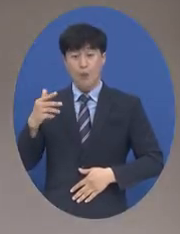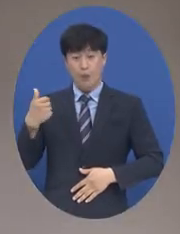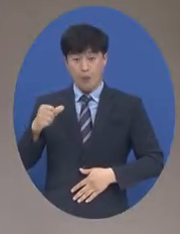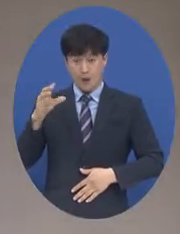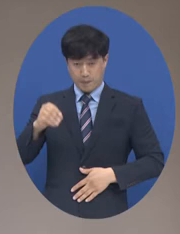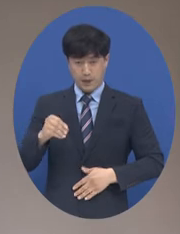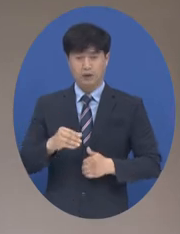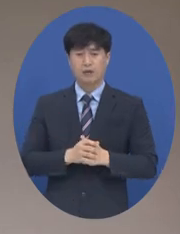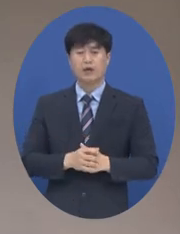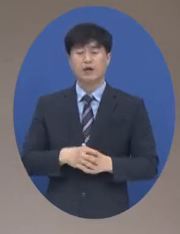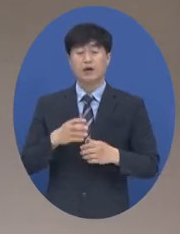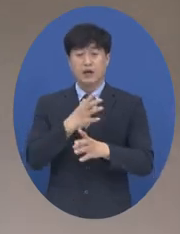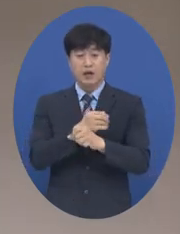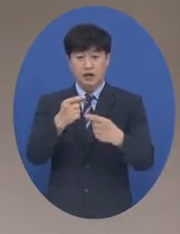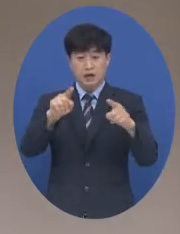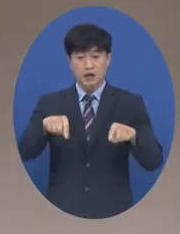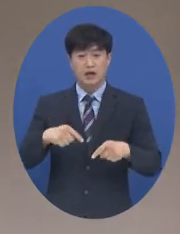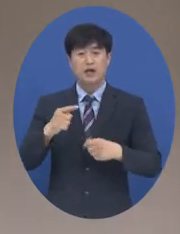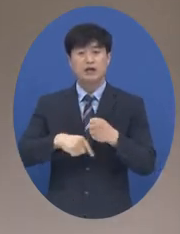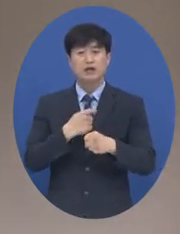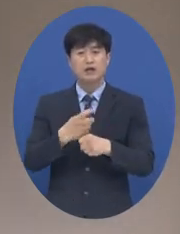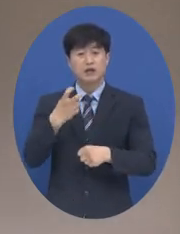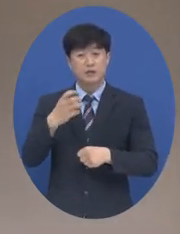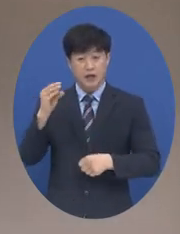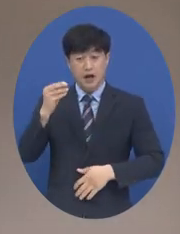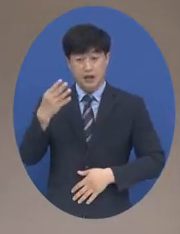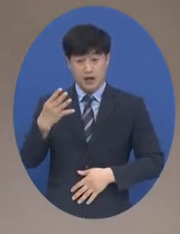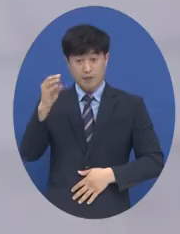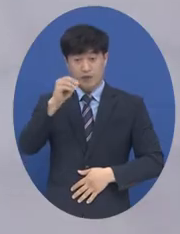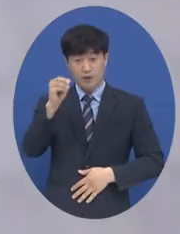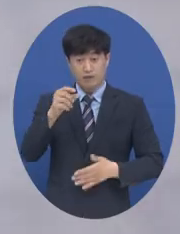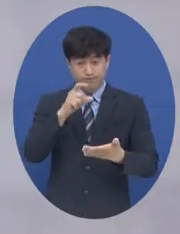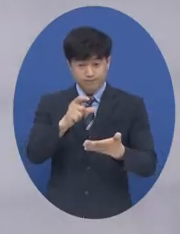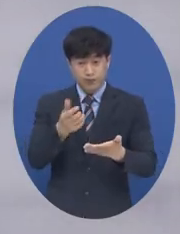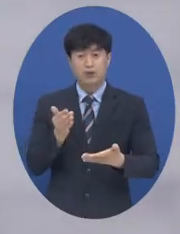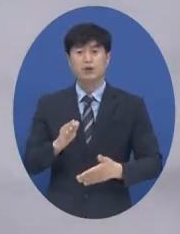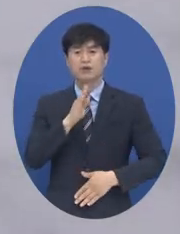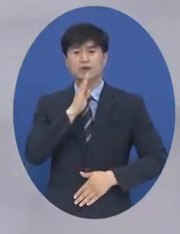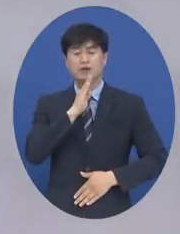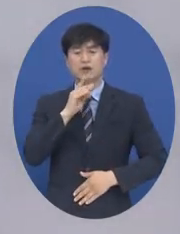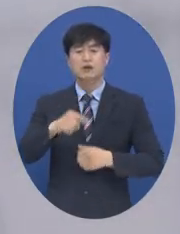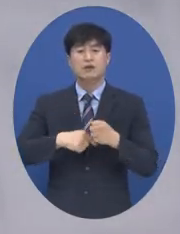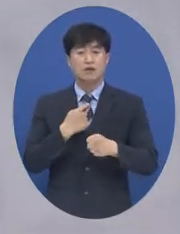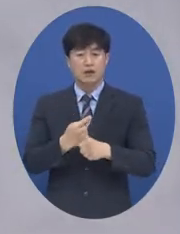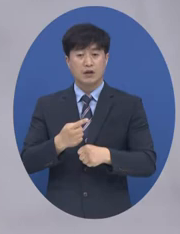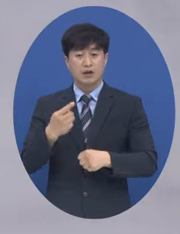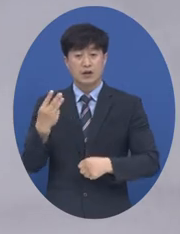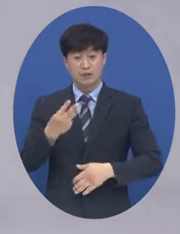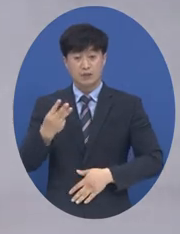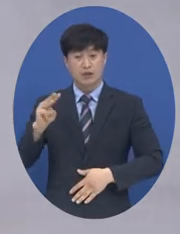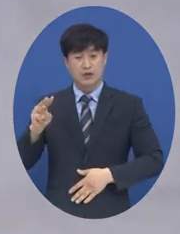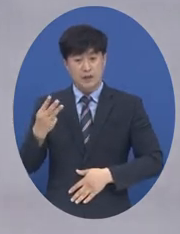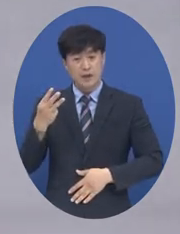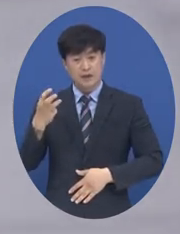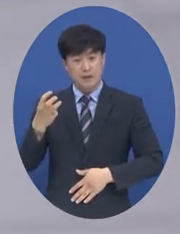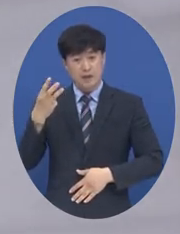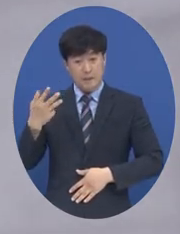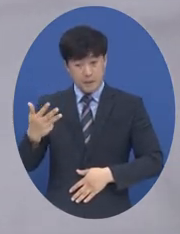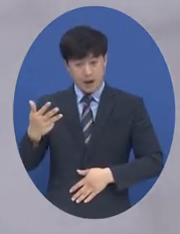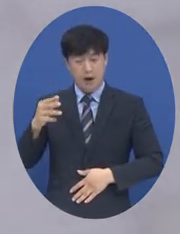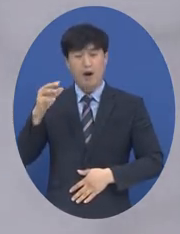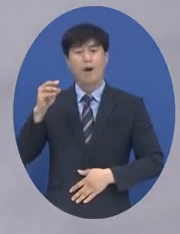계약서에는 연간 24% 의 이자를 받는 걸로 되어 있지만 실제로는 연 3330 8% 에 해당하는